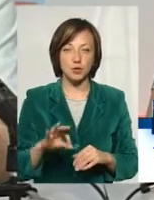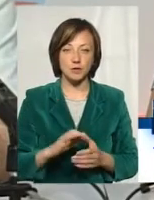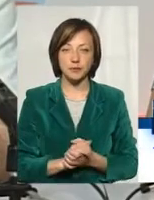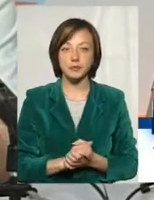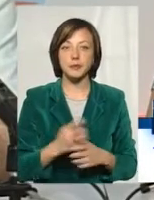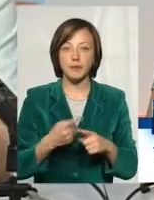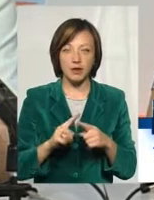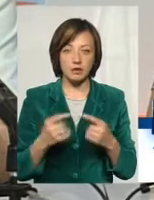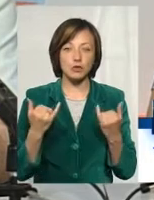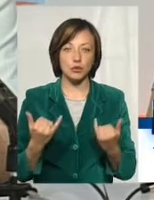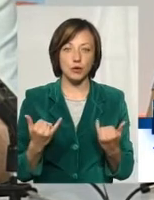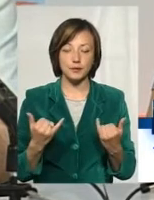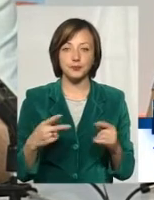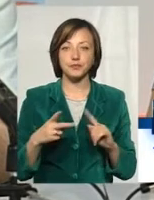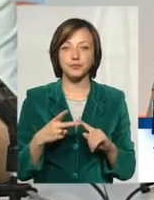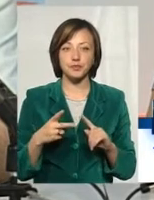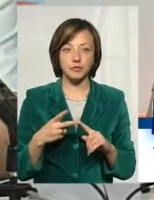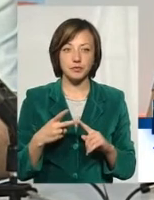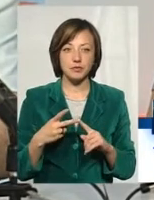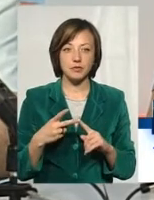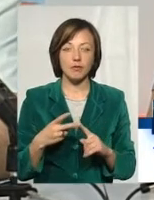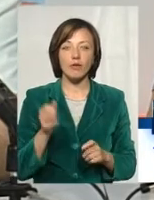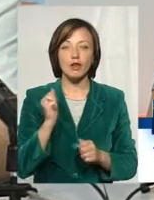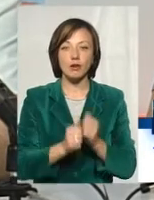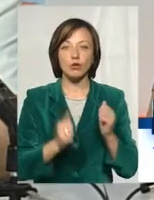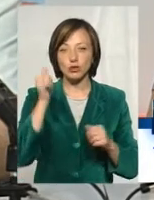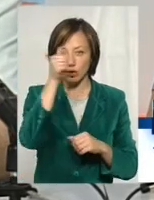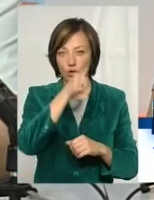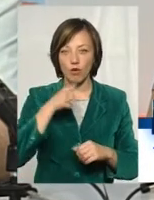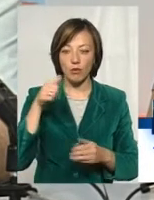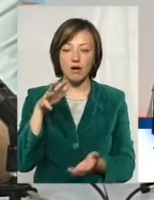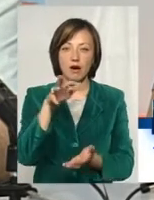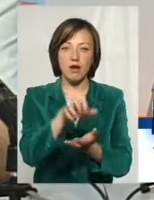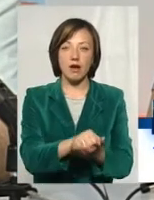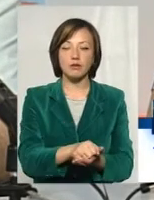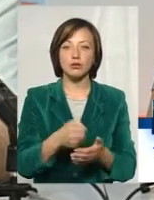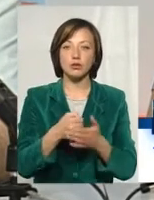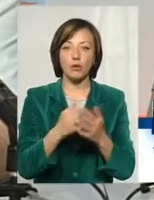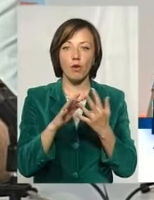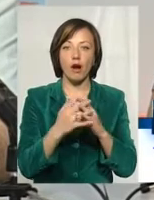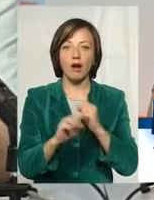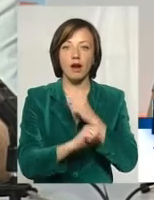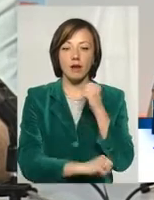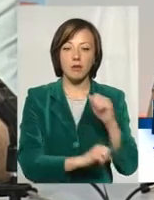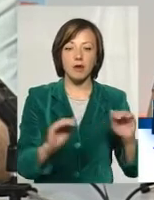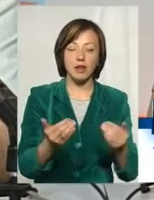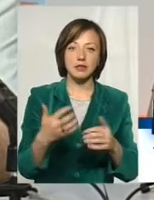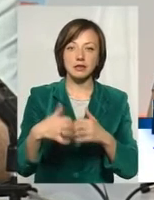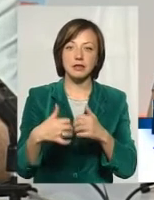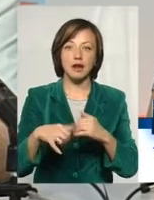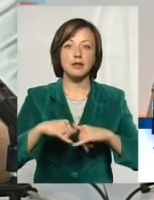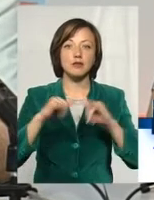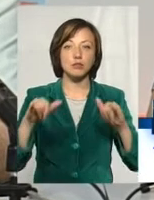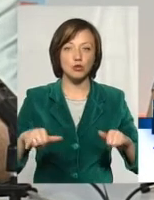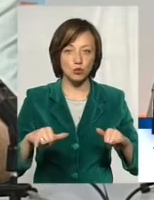Це вже сьогодні. Друге, з кожним роком рейдерство до аграріїв, особливо малих і середніх,